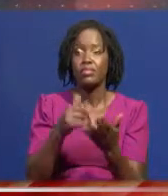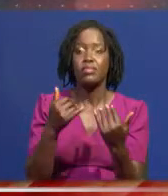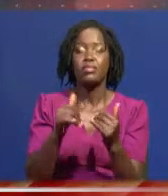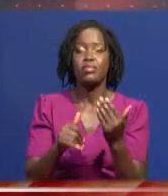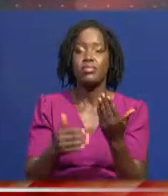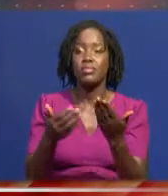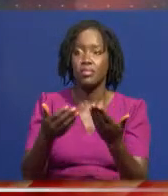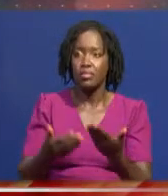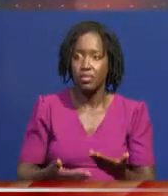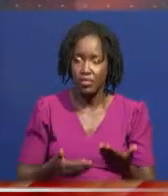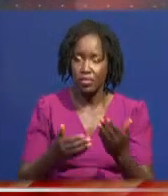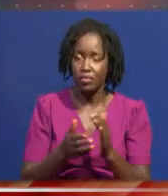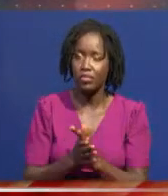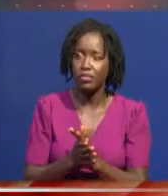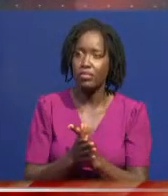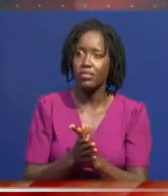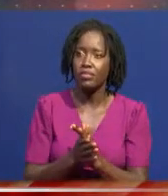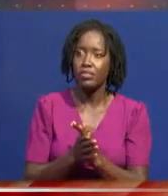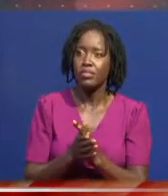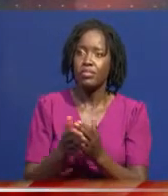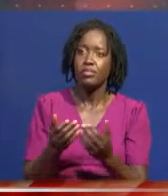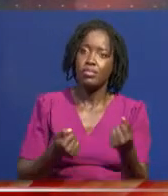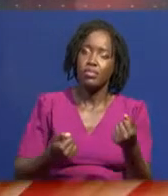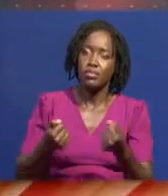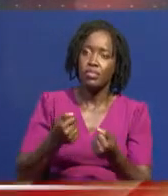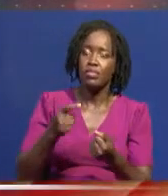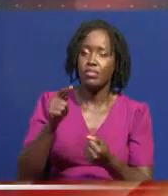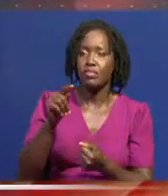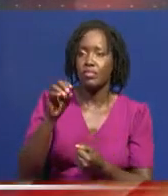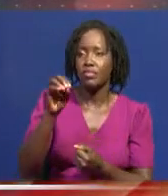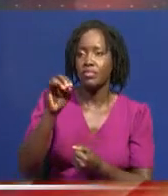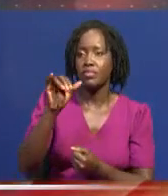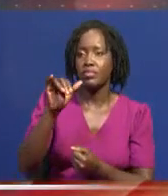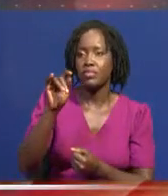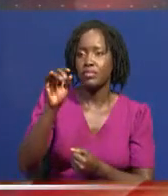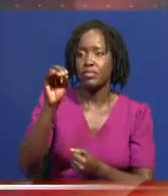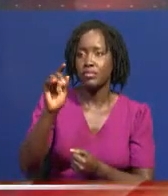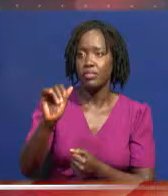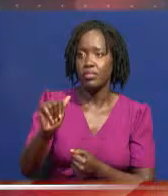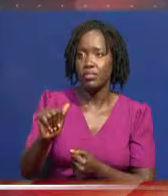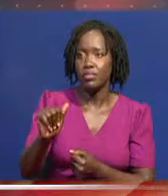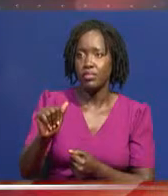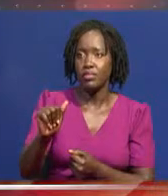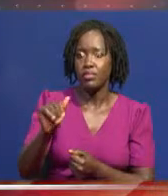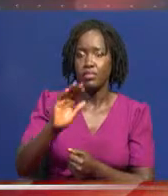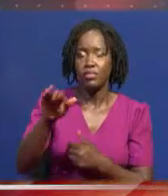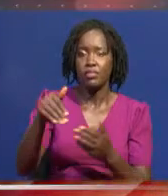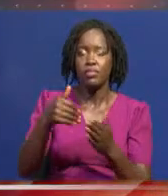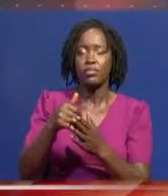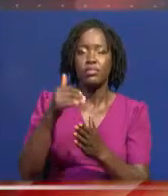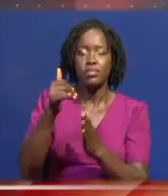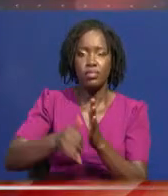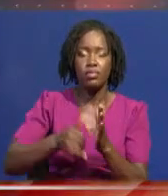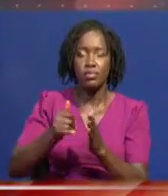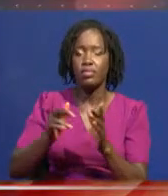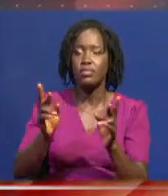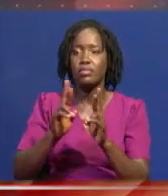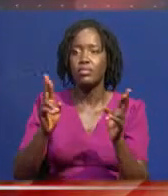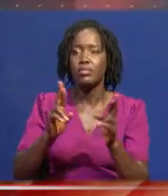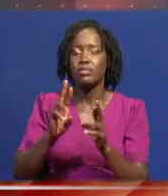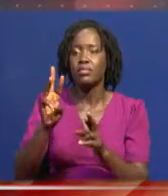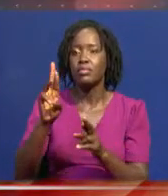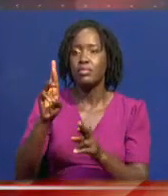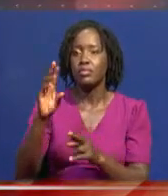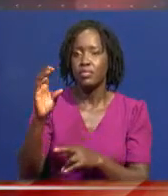Mimi naitwa Timothy Kipnusu, nang'ananga na taarifa kwamba magari ya timu ya Toyota Gazoo yamewasili huko Naivasha tayari kwa mashindano ya